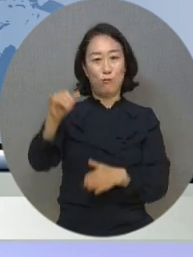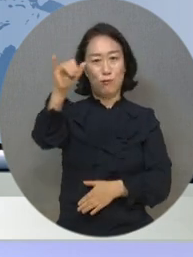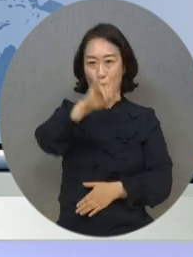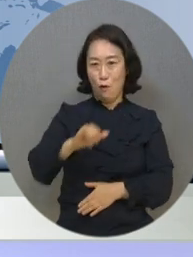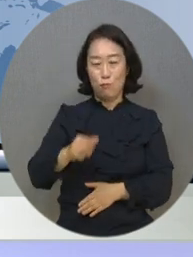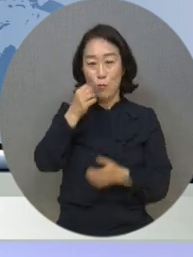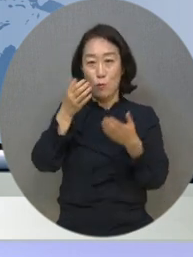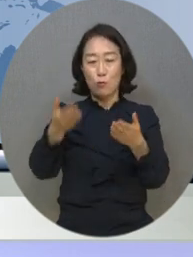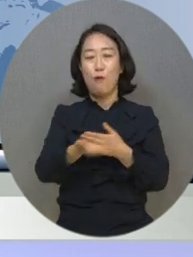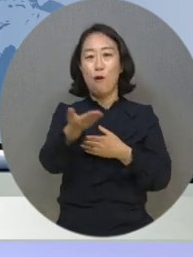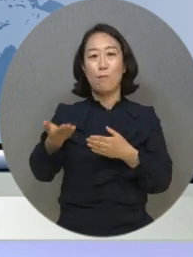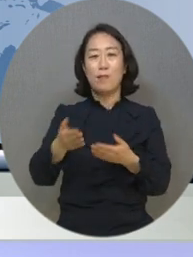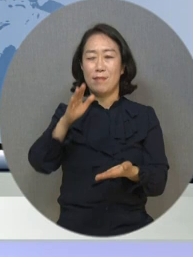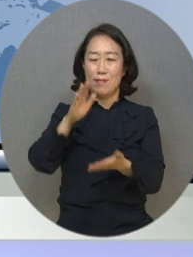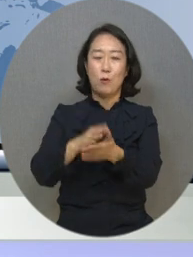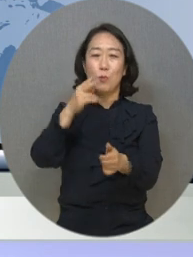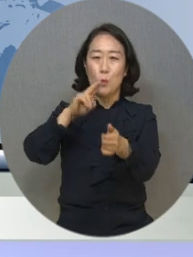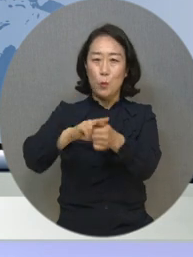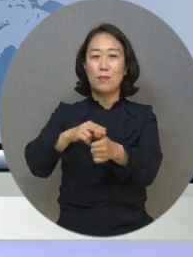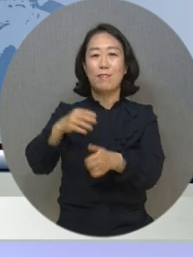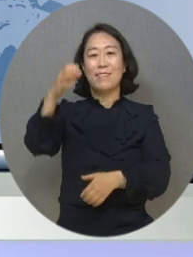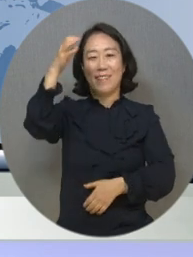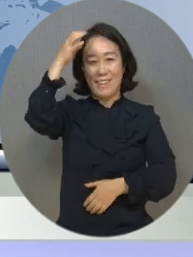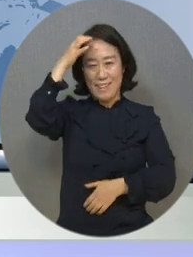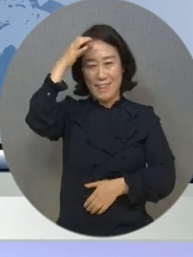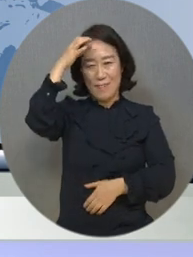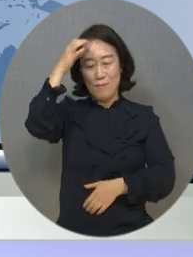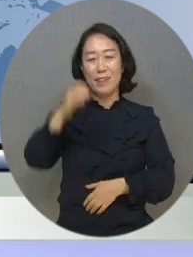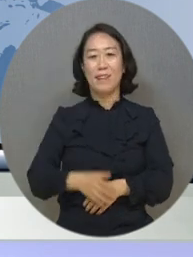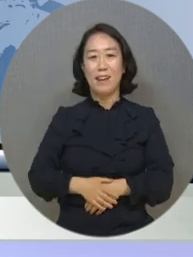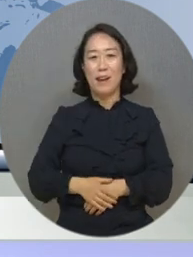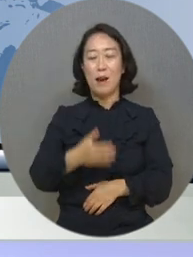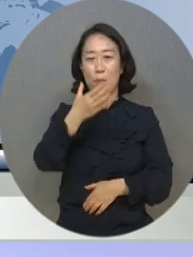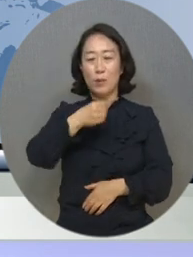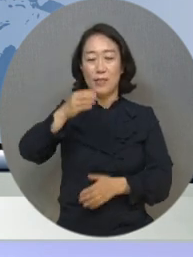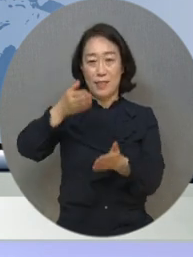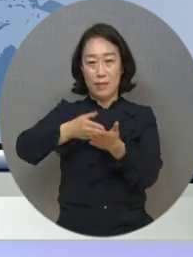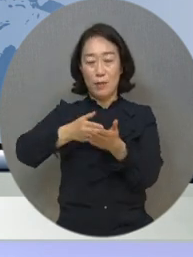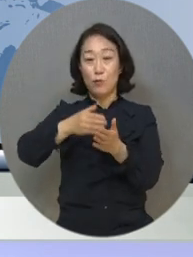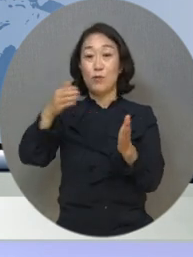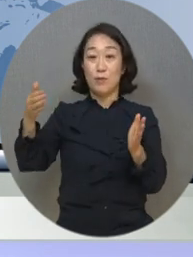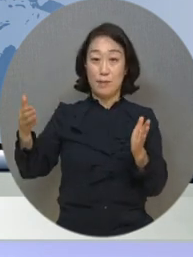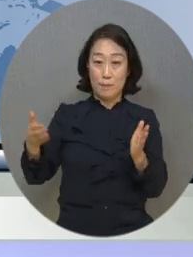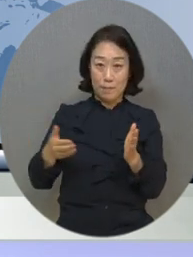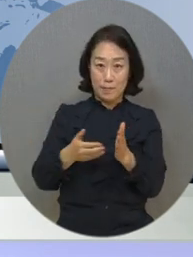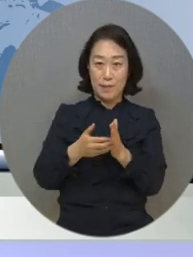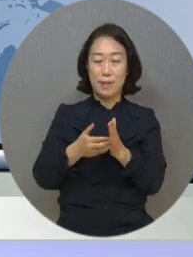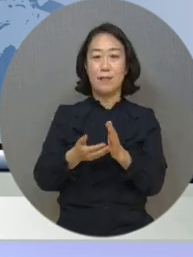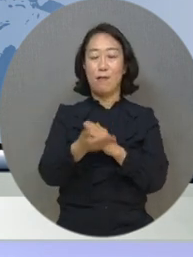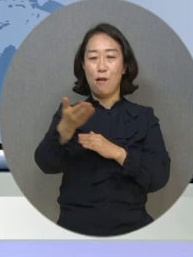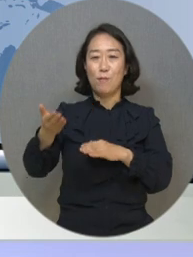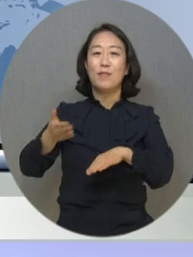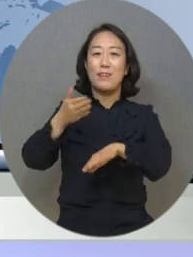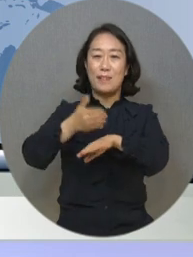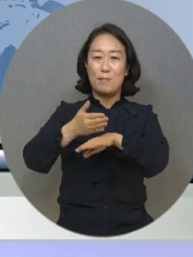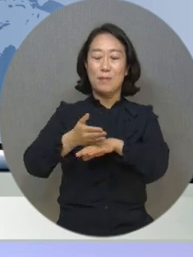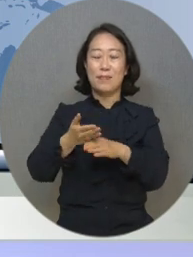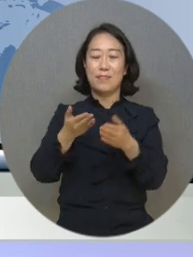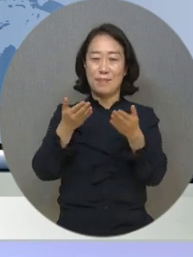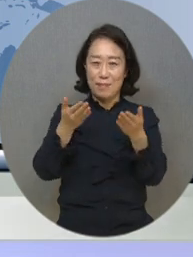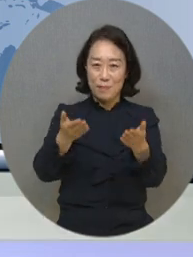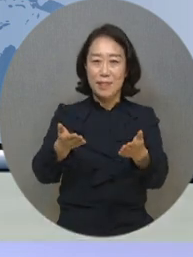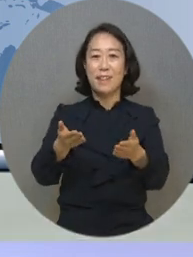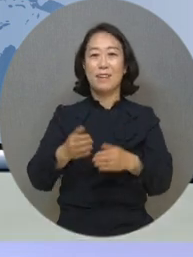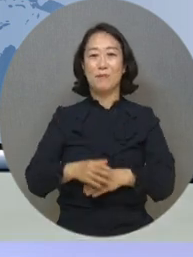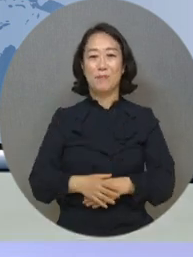여러분의 뜨거운 도전을 기다리겠습니다 이상 WBC 복지tv 뉴스 24를 마칩니다 시청해주신 여러분